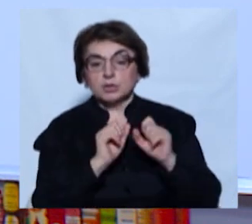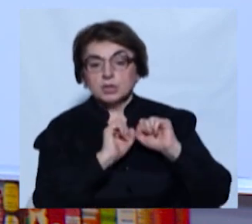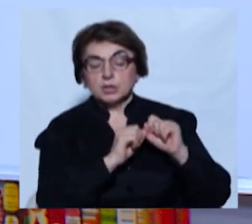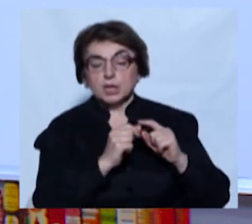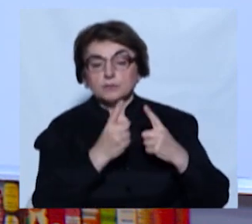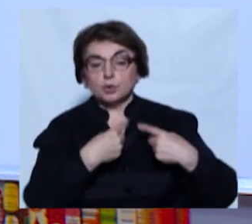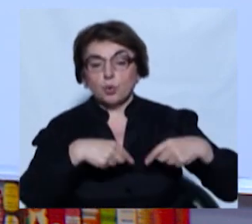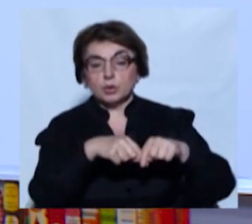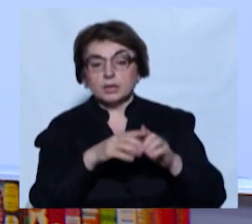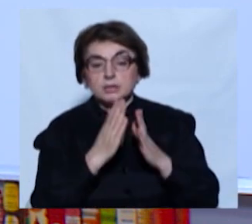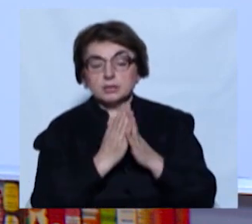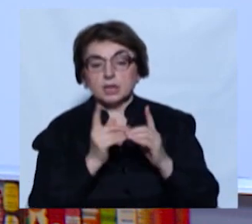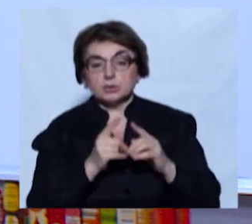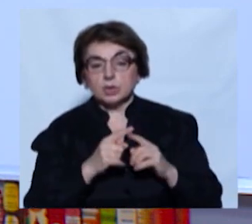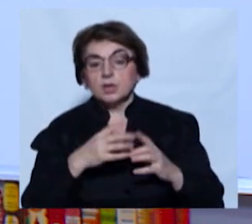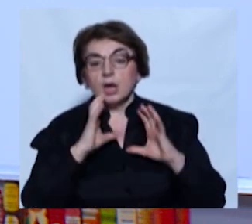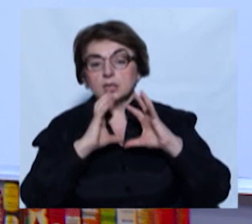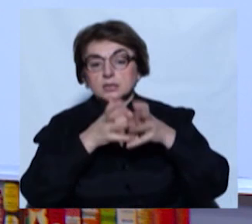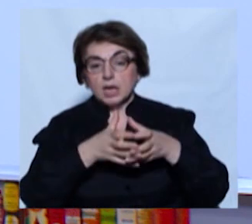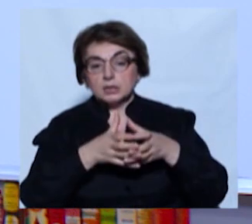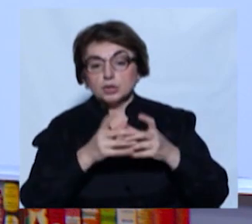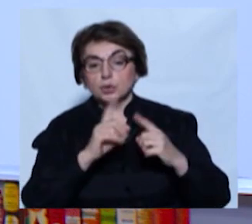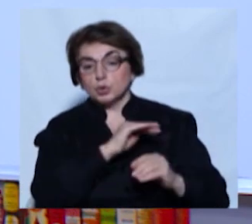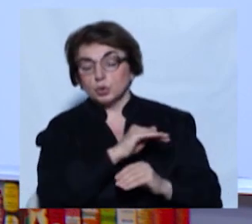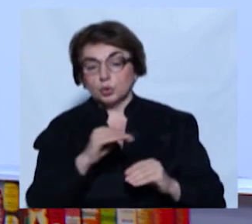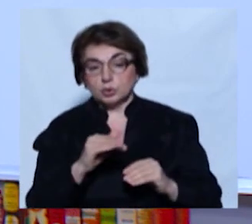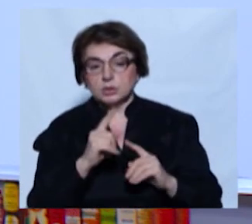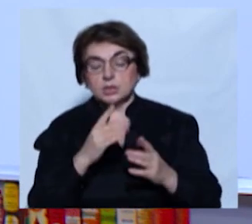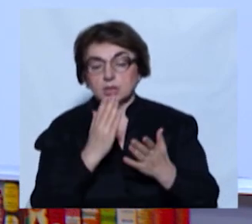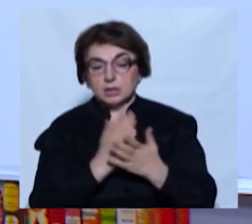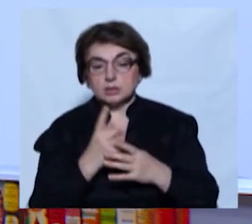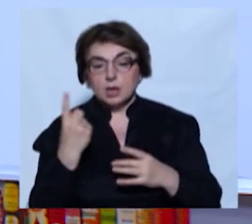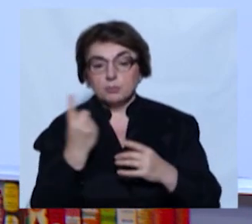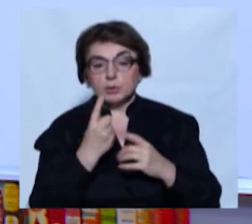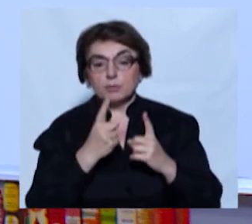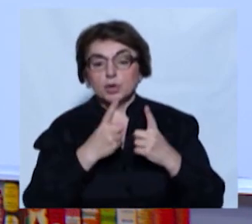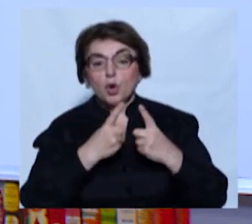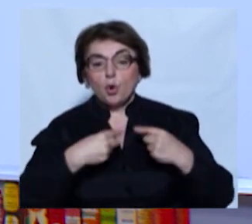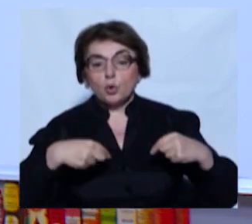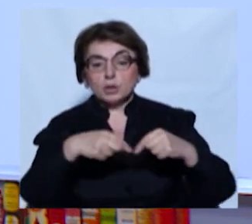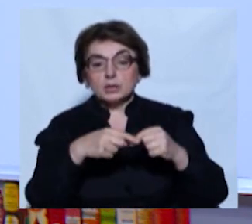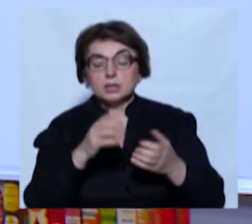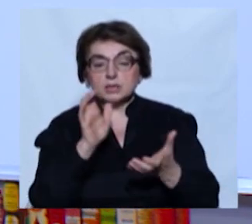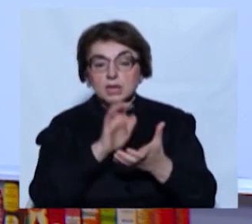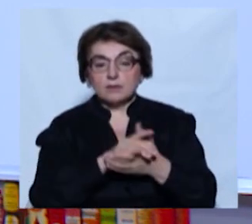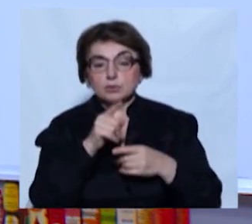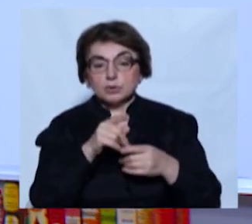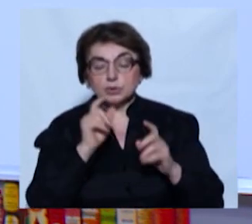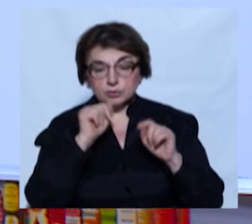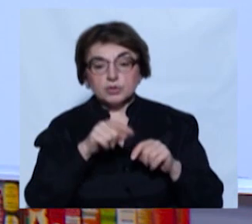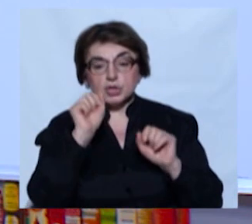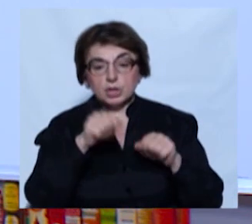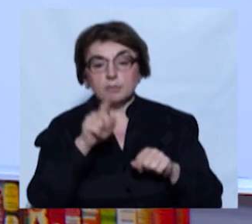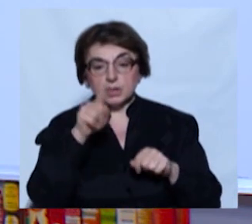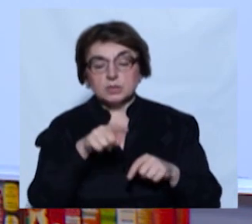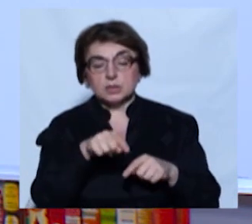რაზეც ვისაუბრებ, იქნება საერთაშორისო დონის. ეს გახლავთ პირველი ორგანიზაცია, რომელიც მინდა გაგაცნოთ და შესაძლოა თქვენ იცით